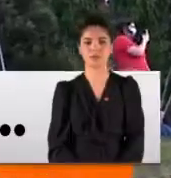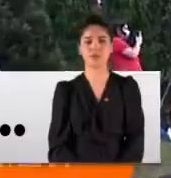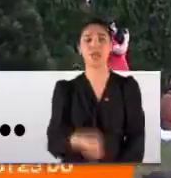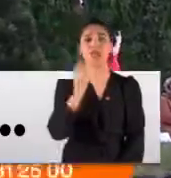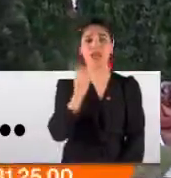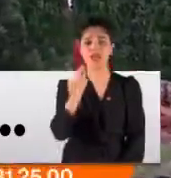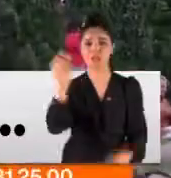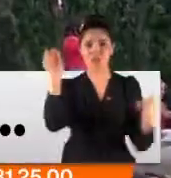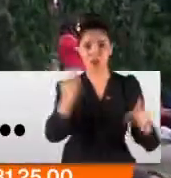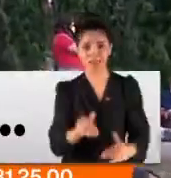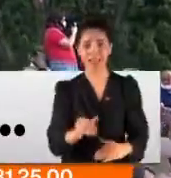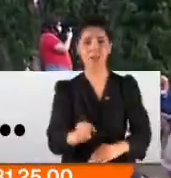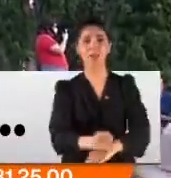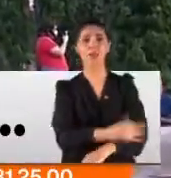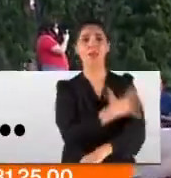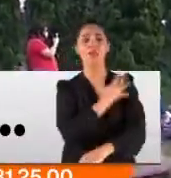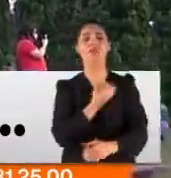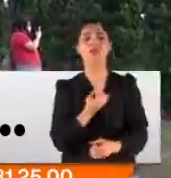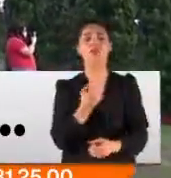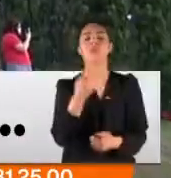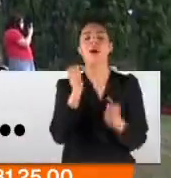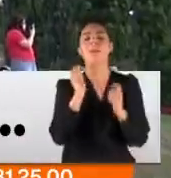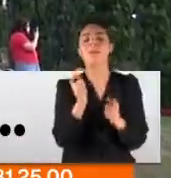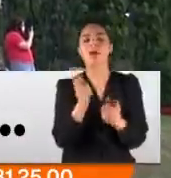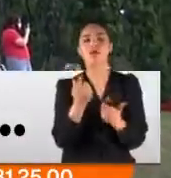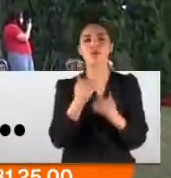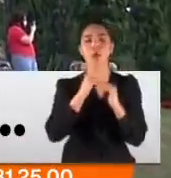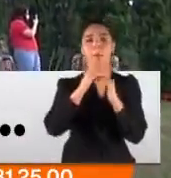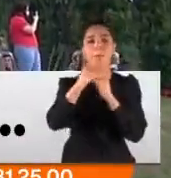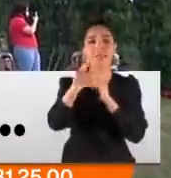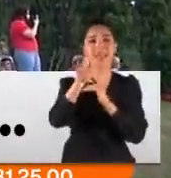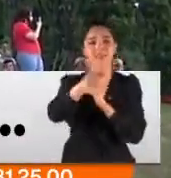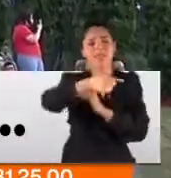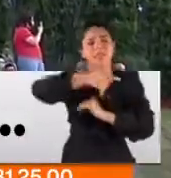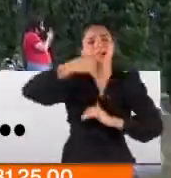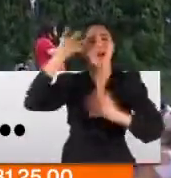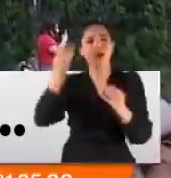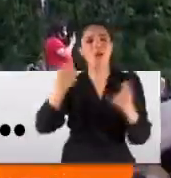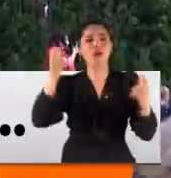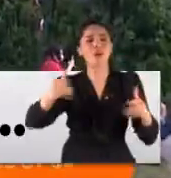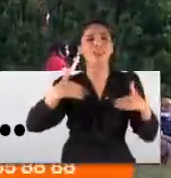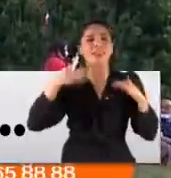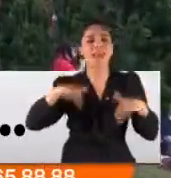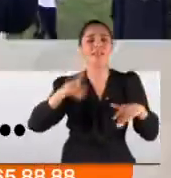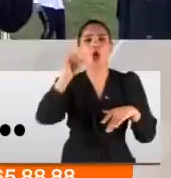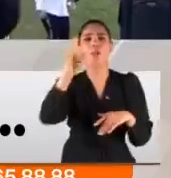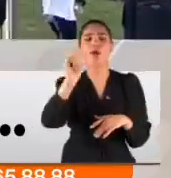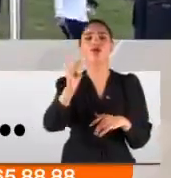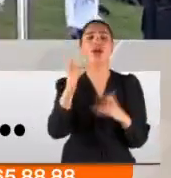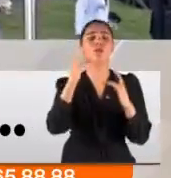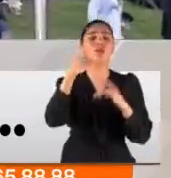Aslında buraya gelip de duygulanmamanın imkanı yok. Çünkü milletin bir destan yazdığı noktadayız. 15 Temmuz